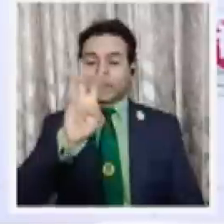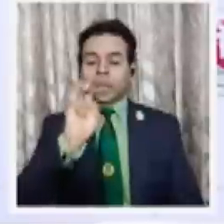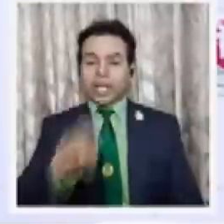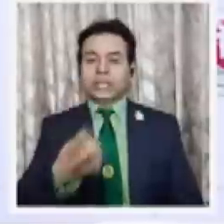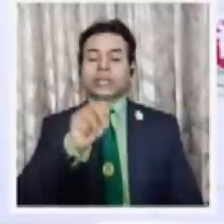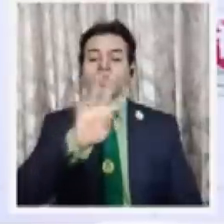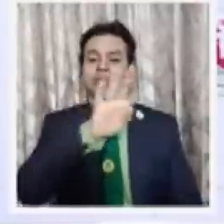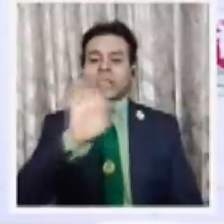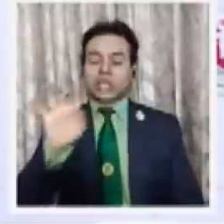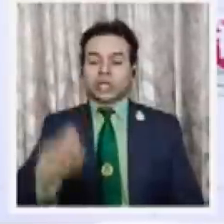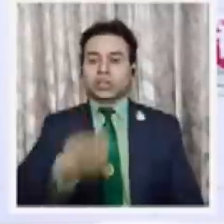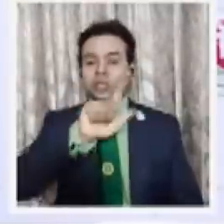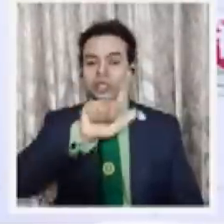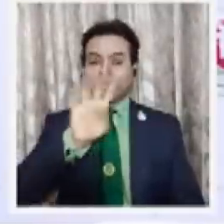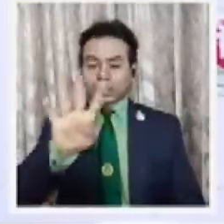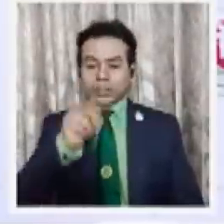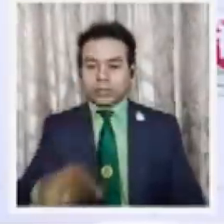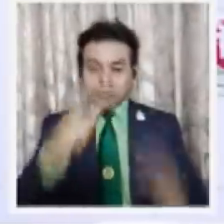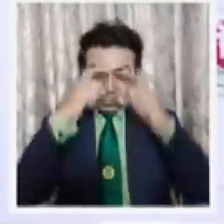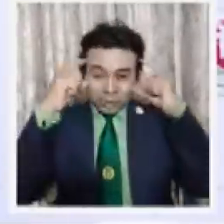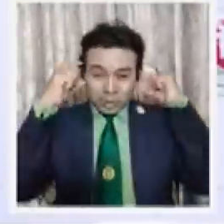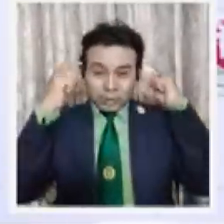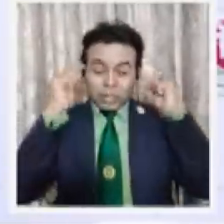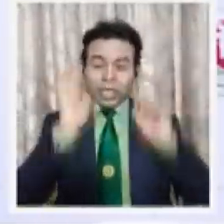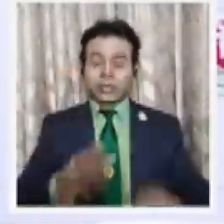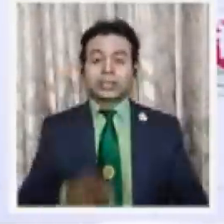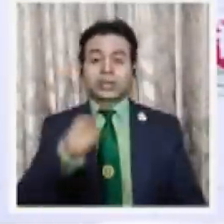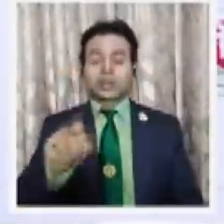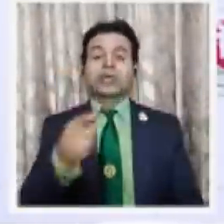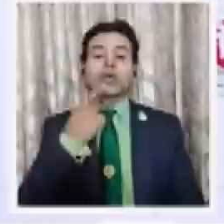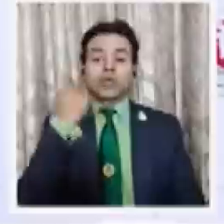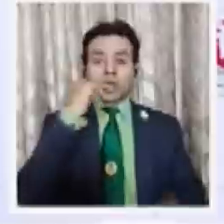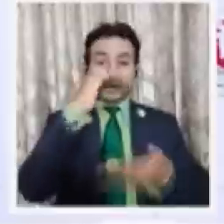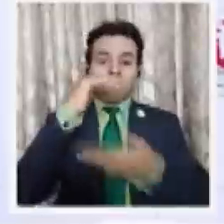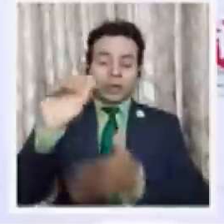হয়েছে 9,183টি এবং মজুত আছে